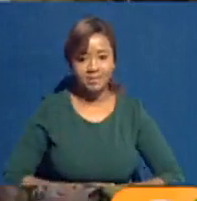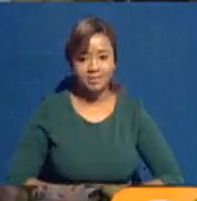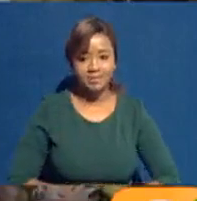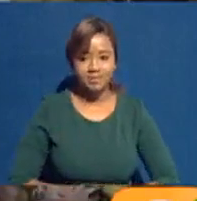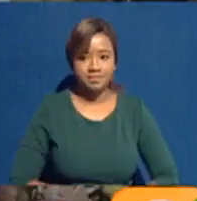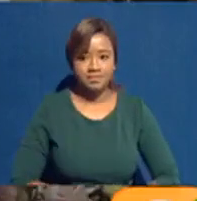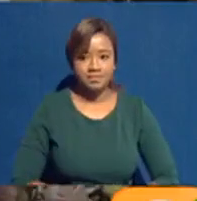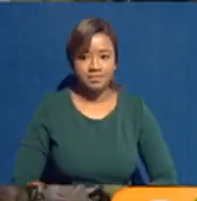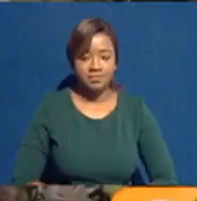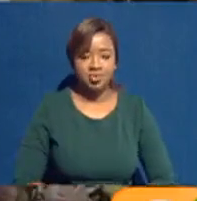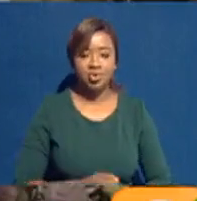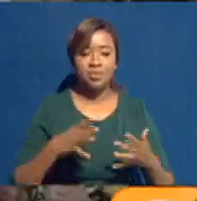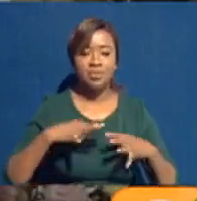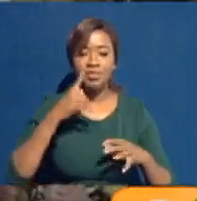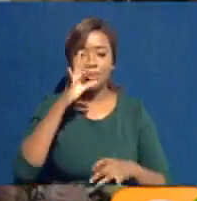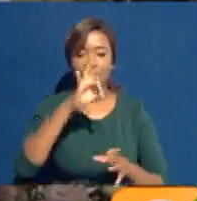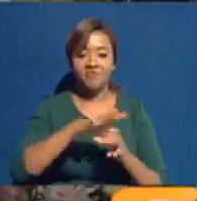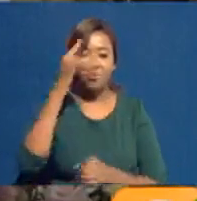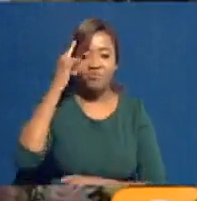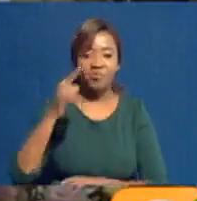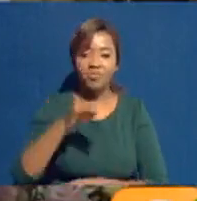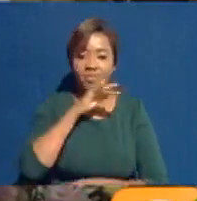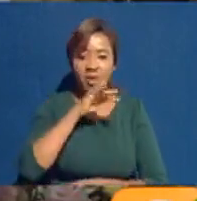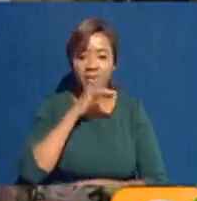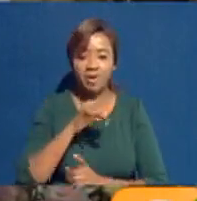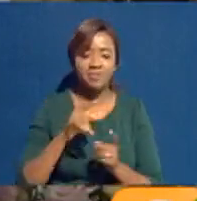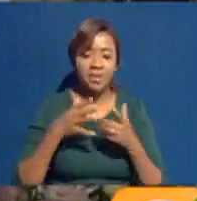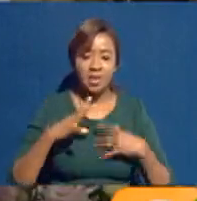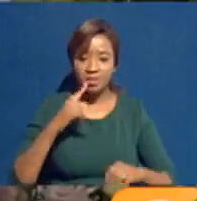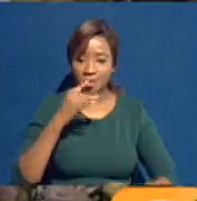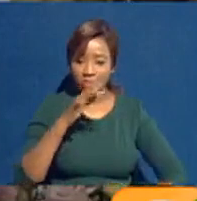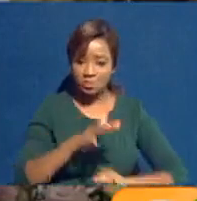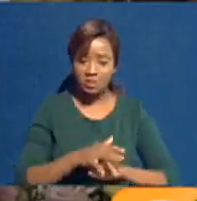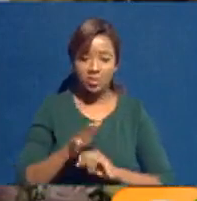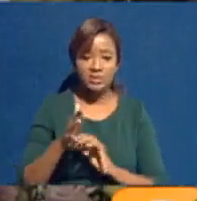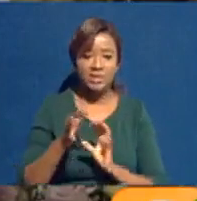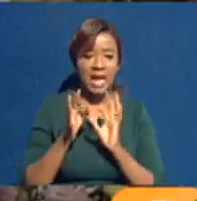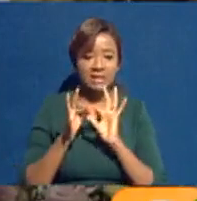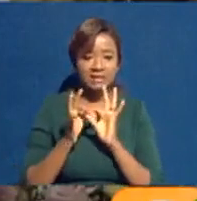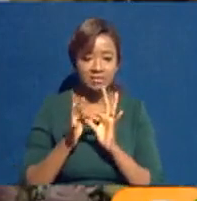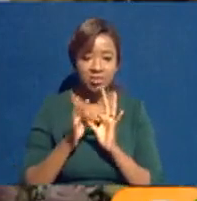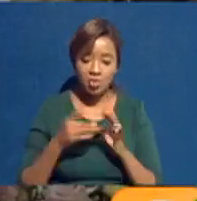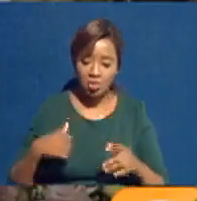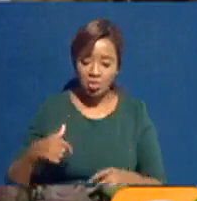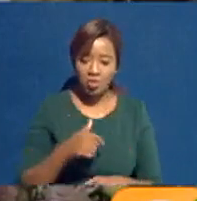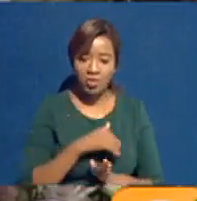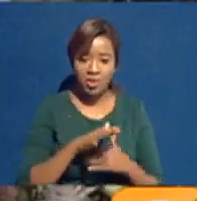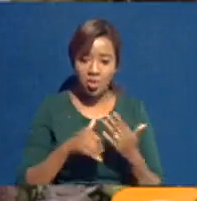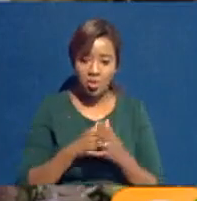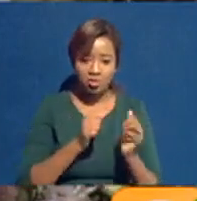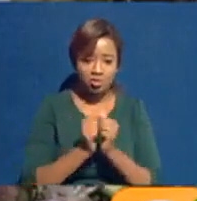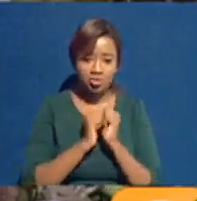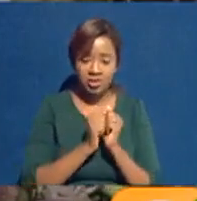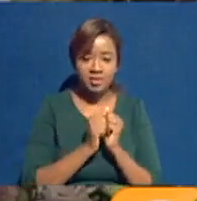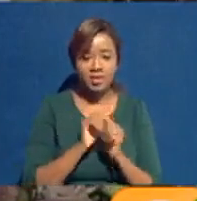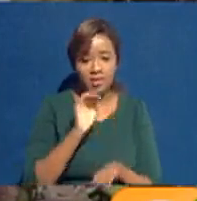So those who voted for them and those who stood with Azimio, all of us together, Your Excellency, we are looking